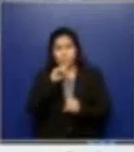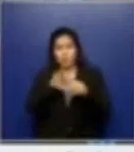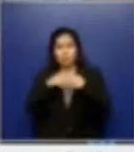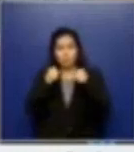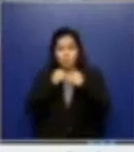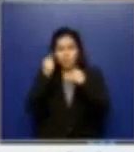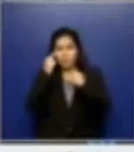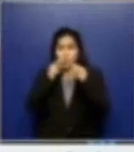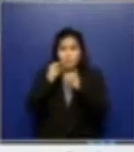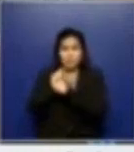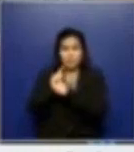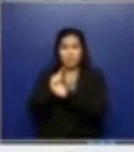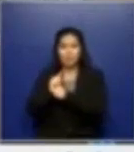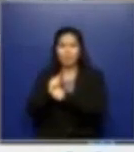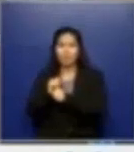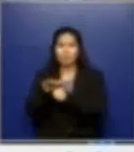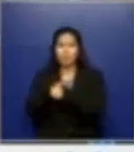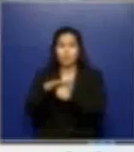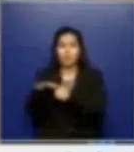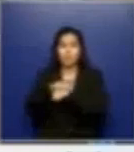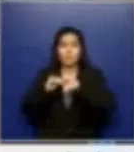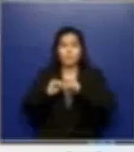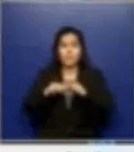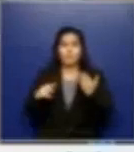ยังไงดีพอดีระฆังมันช่วยโควิดม